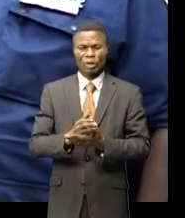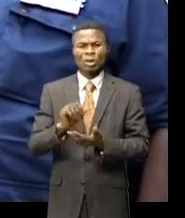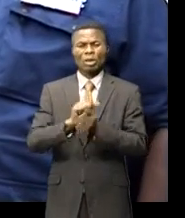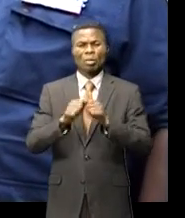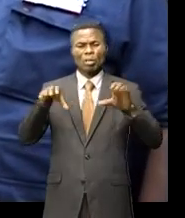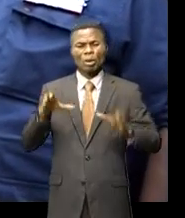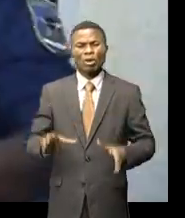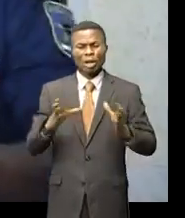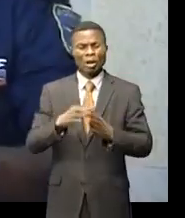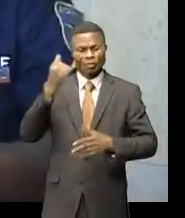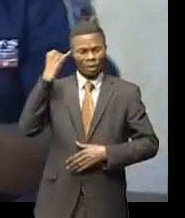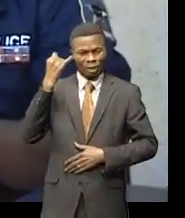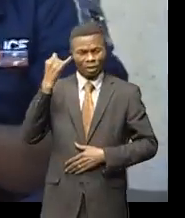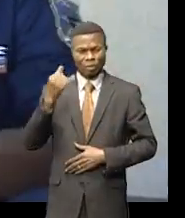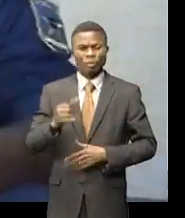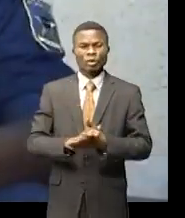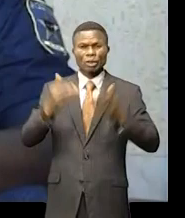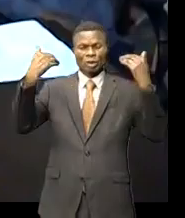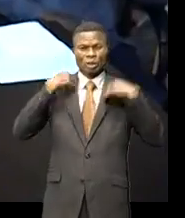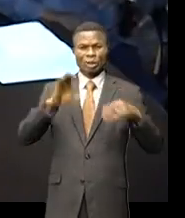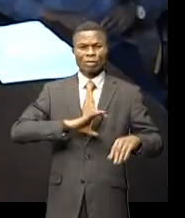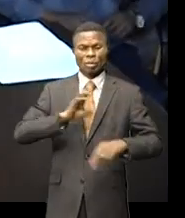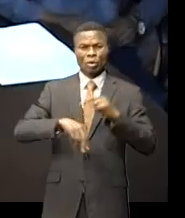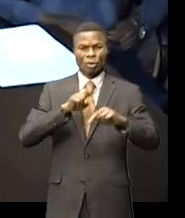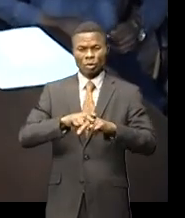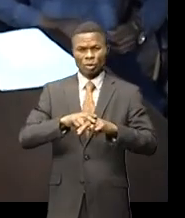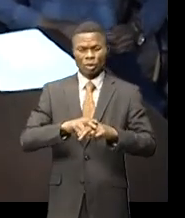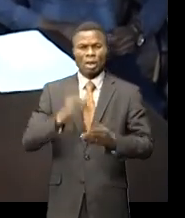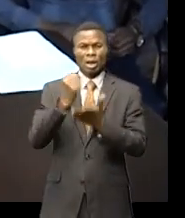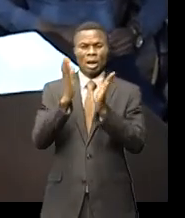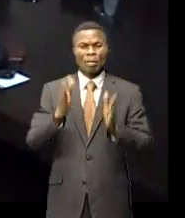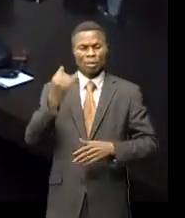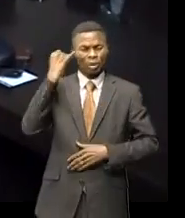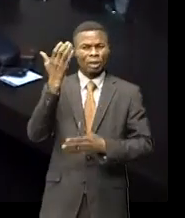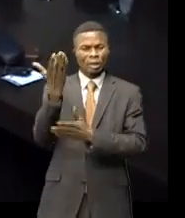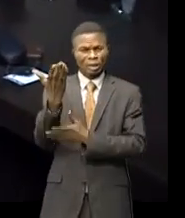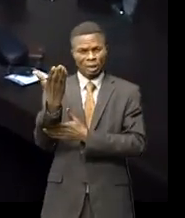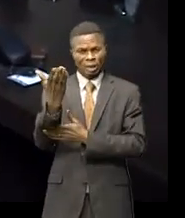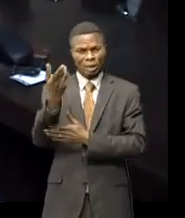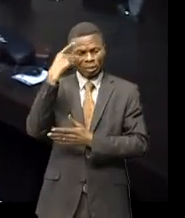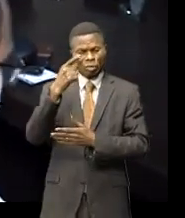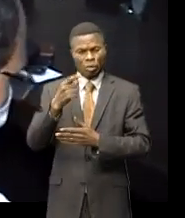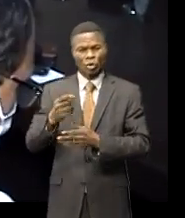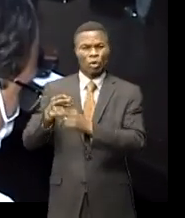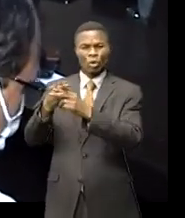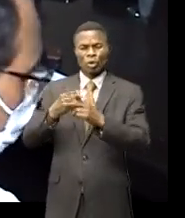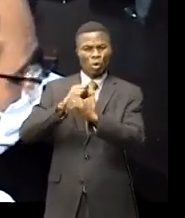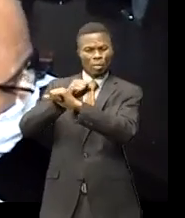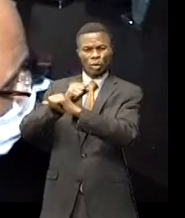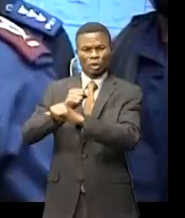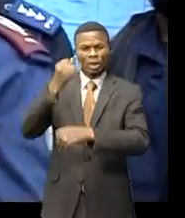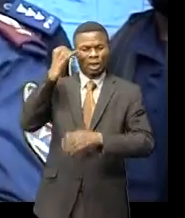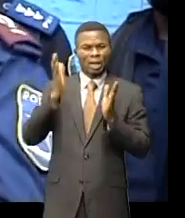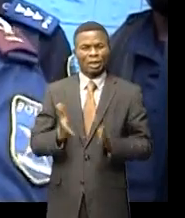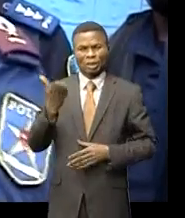le Congo et l'Inde. Auprès du chef de la police de Kinshasa, le diplomate indien a plaidé pour la sécurité des expatriés